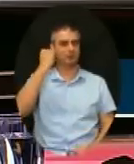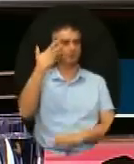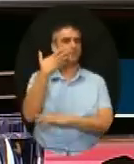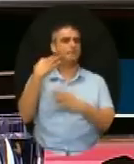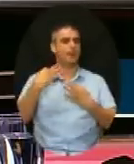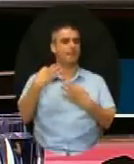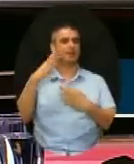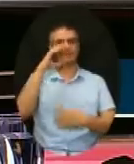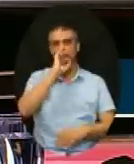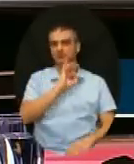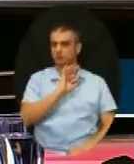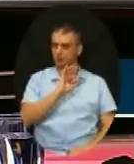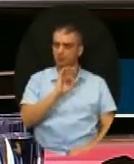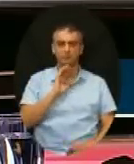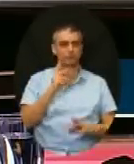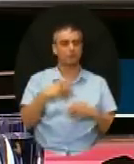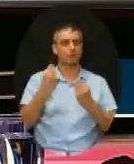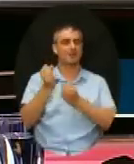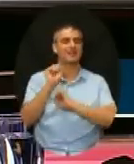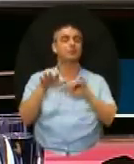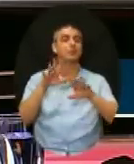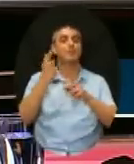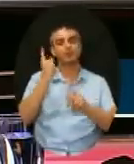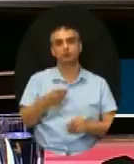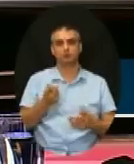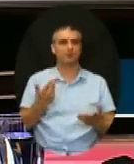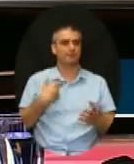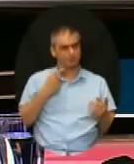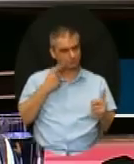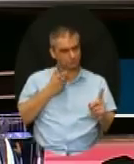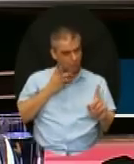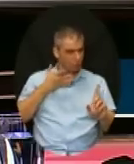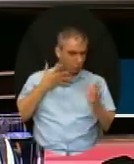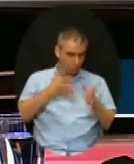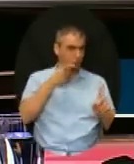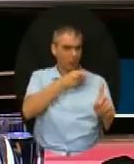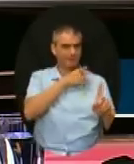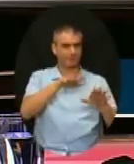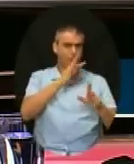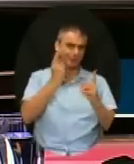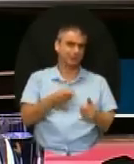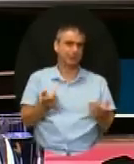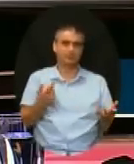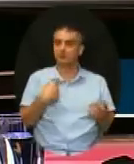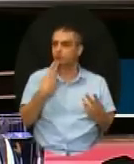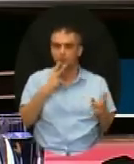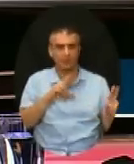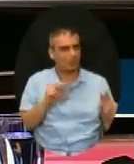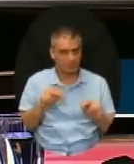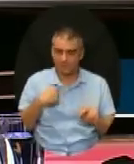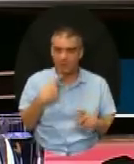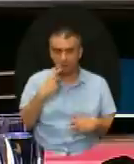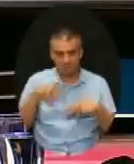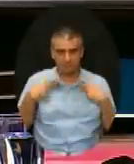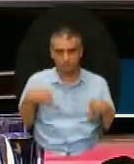ממלכתית בתפיסתה, נותנת גיבוי לממשלה כשצריך, ונכנסת בממשלה כשצריך, והתשובה היא אותה תשובה שנתתי קודם. אני יכולה לחזור